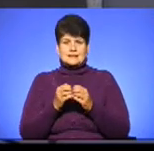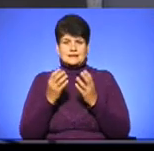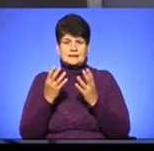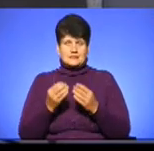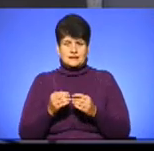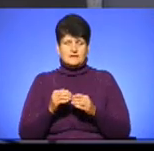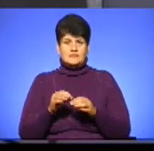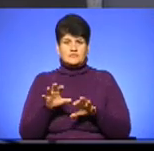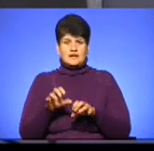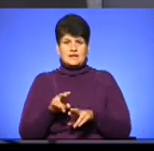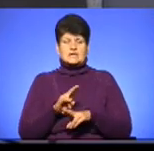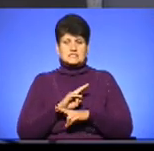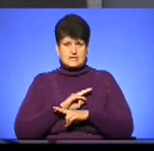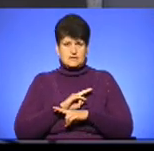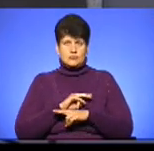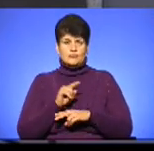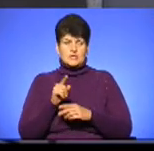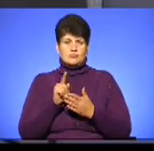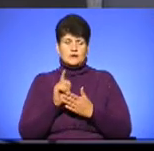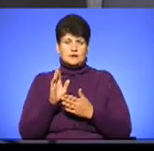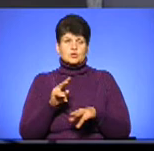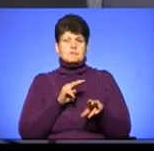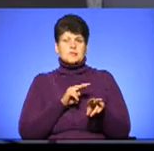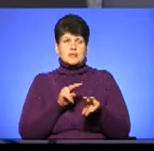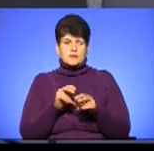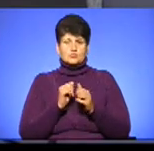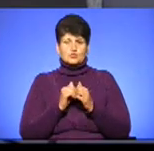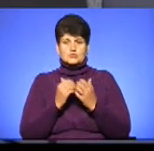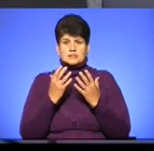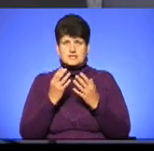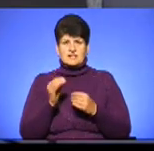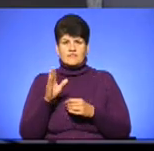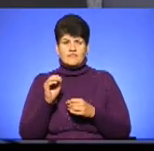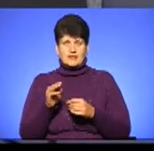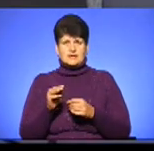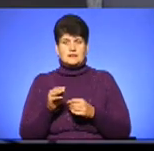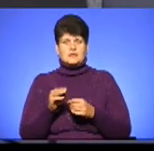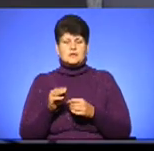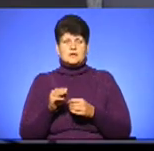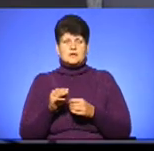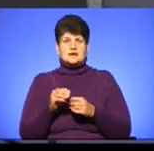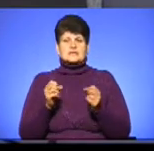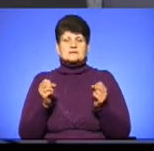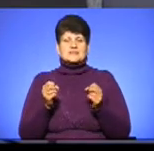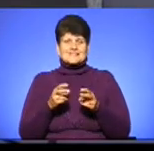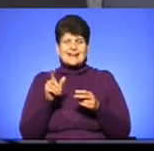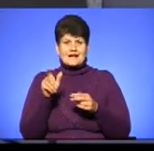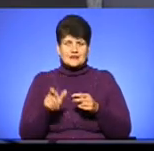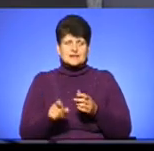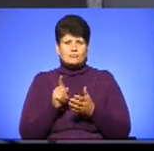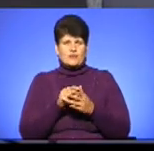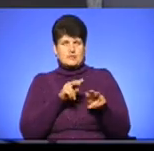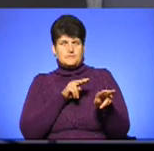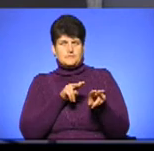тварина загинула, вона, по-перше, під наглядом має бути, все, кожен день має ветеринарний спеціаліст місцевий, хто там, чи в Сав'єниці, чи в місті, має